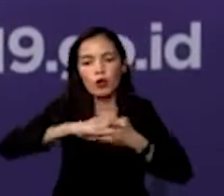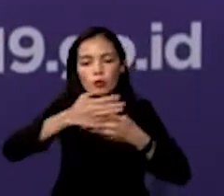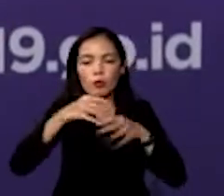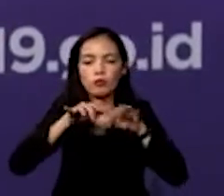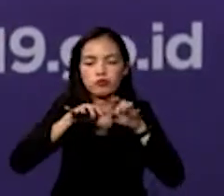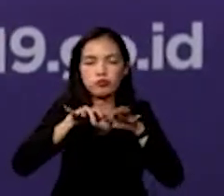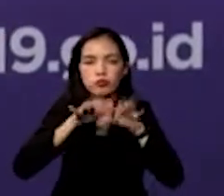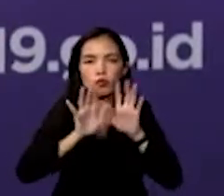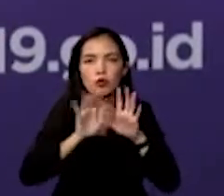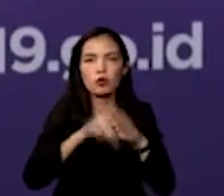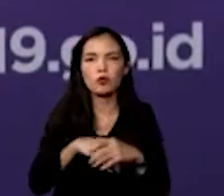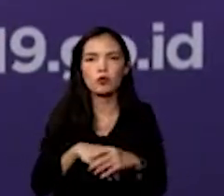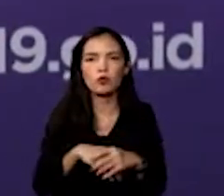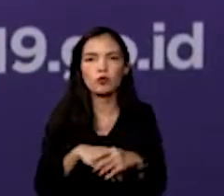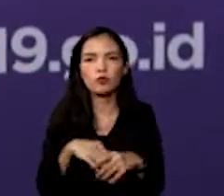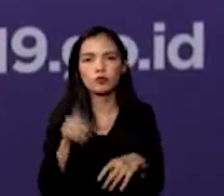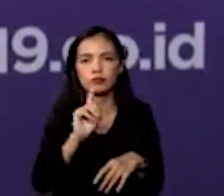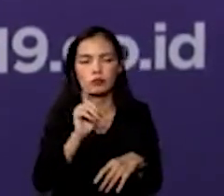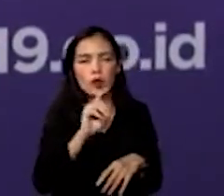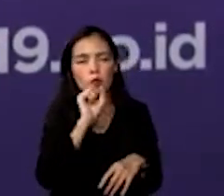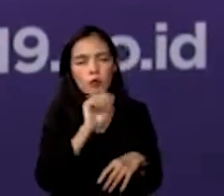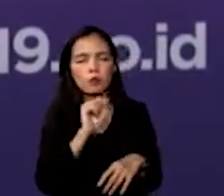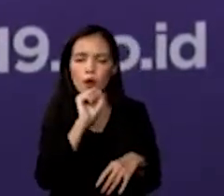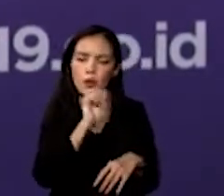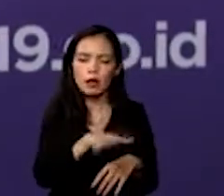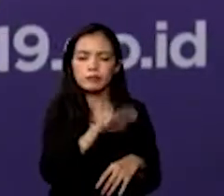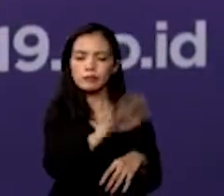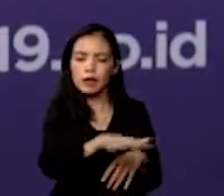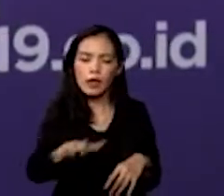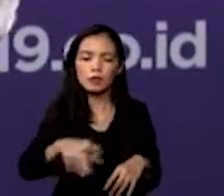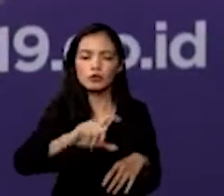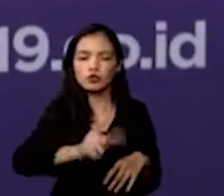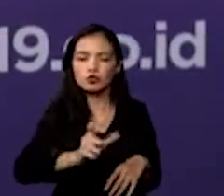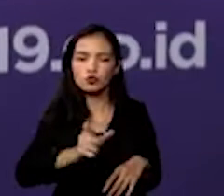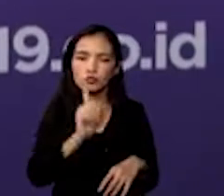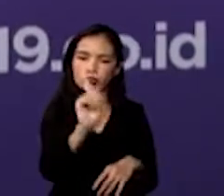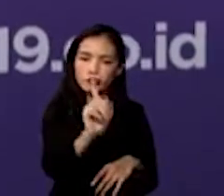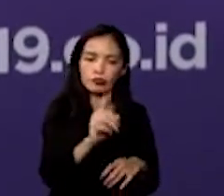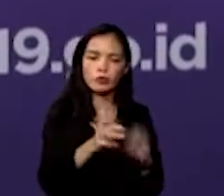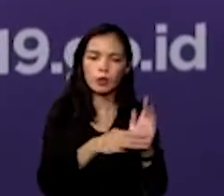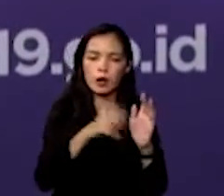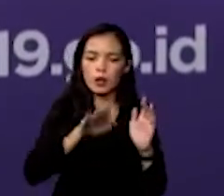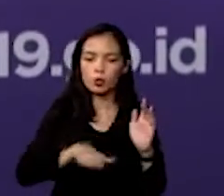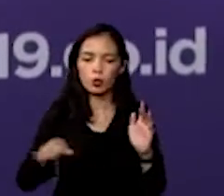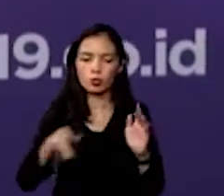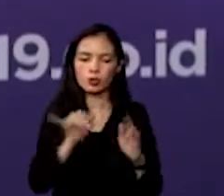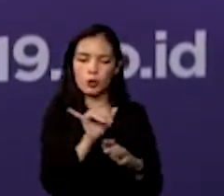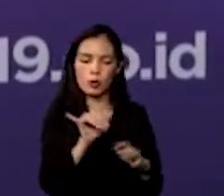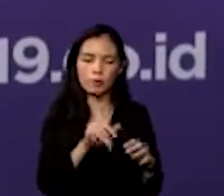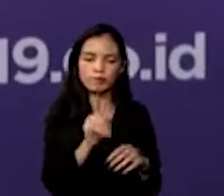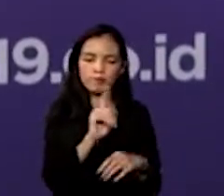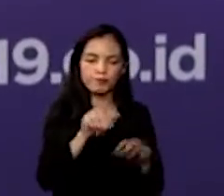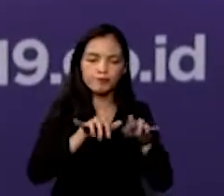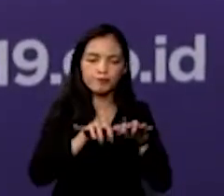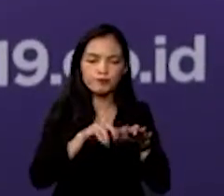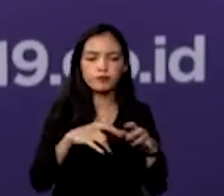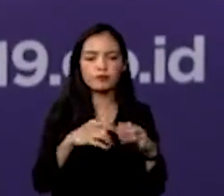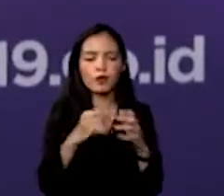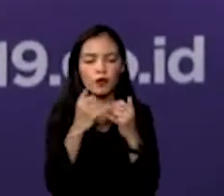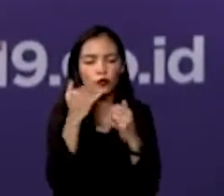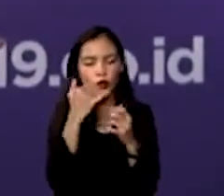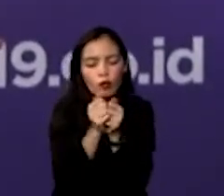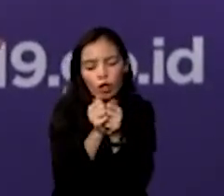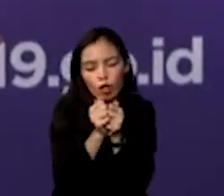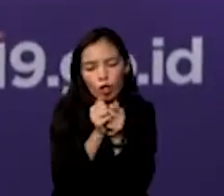digit segala macam tidak boleh saya bilang saya bilang ke anak saya ke menantu saya ke cucu-cucu saya semua harus